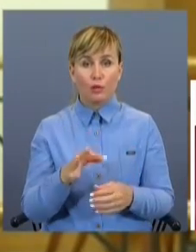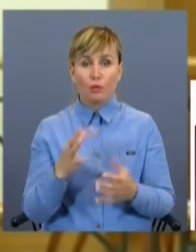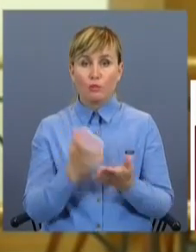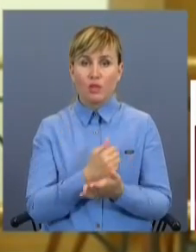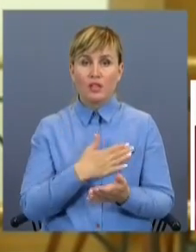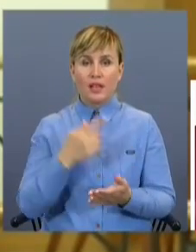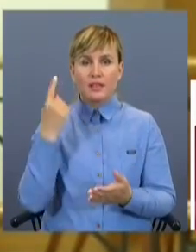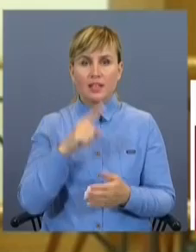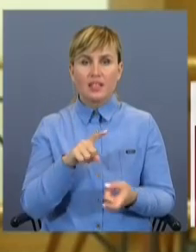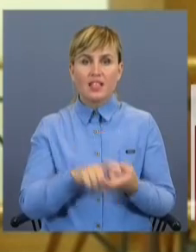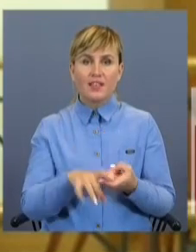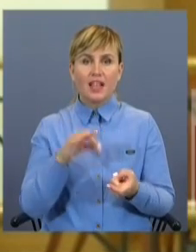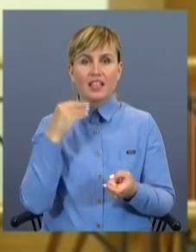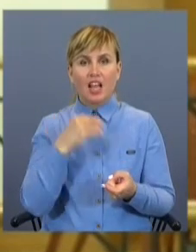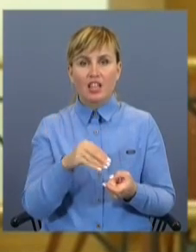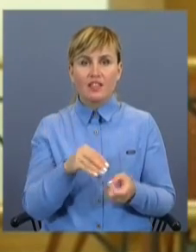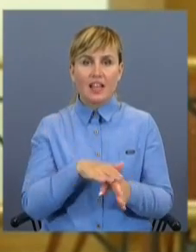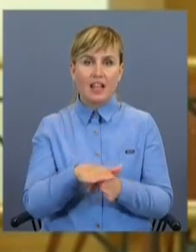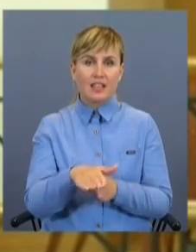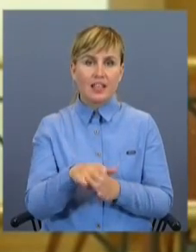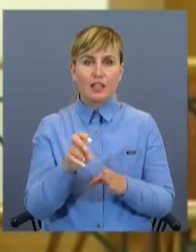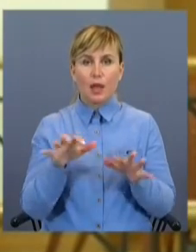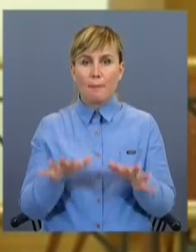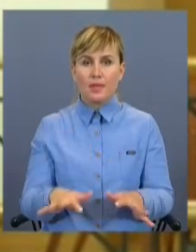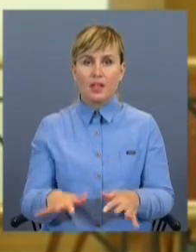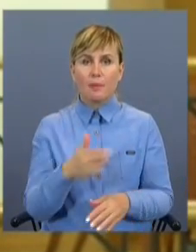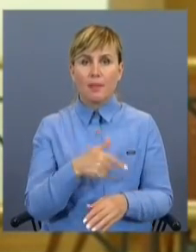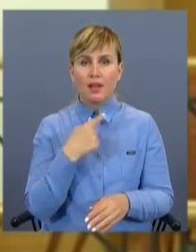наших инициатив зависит от качества их реализации на местах. Мы